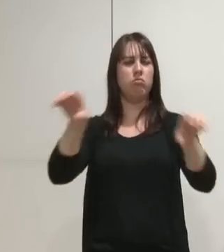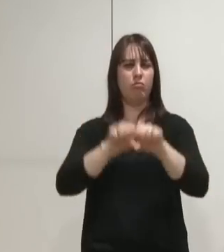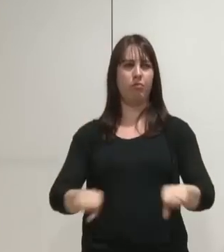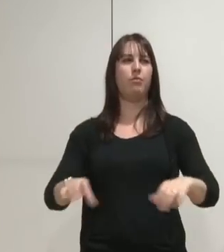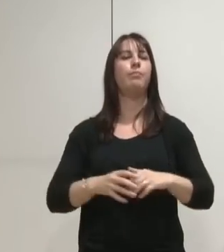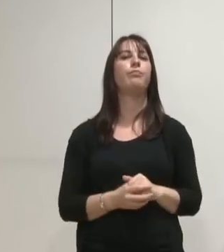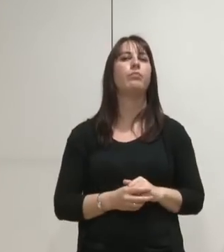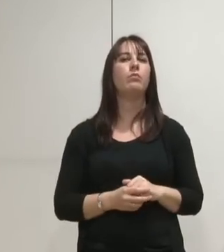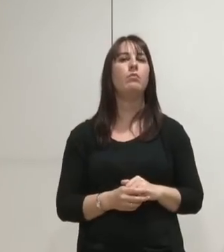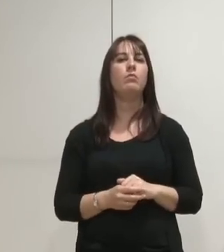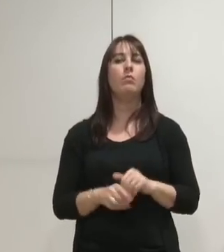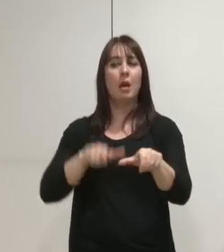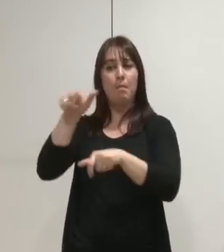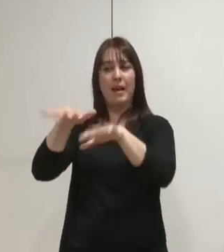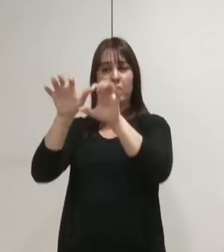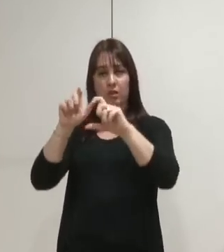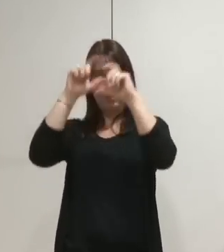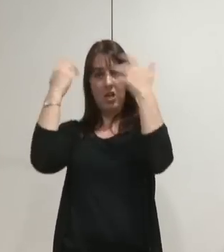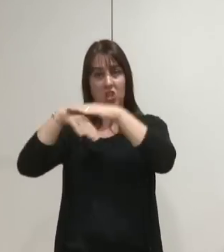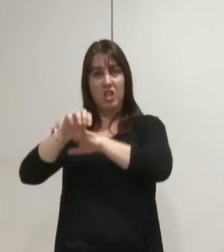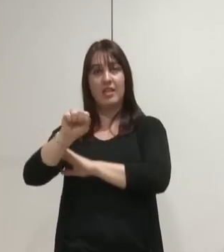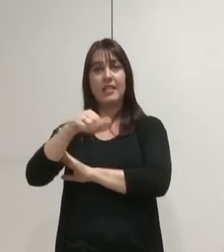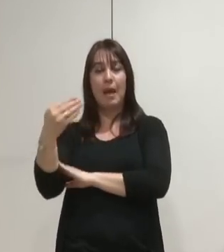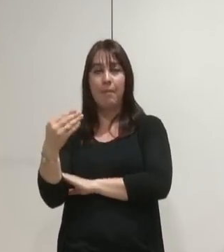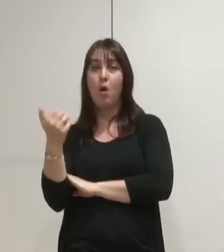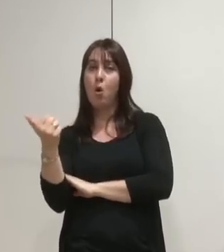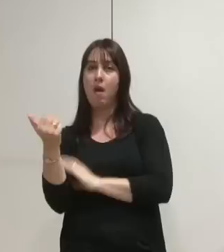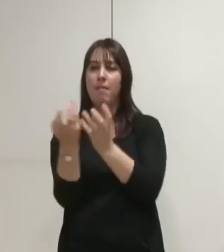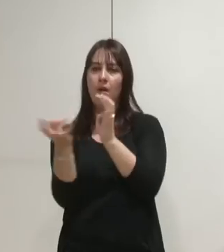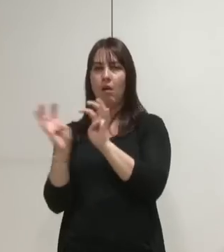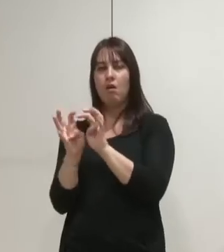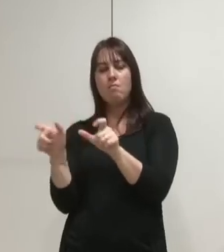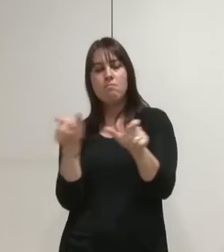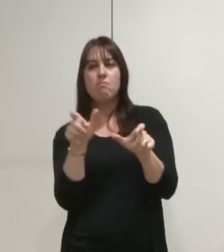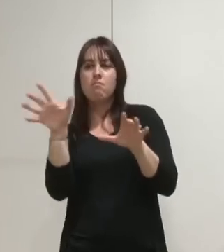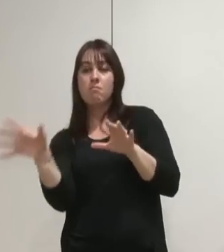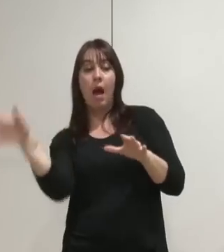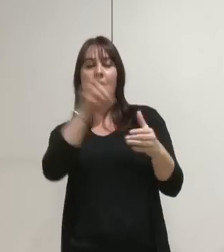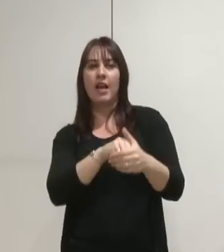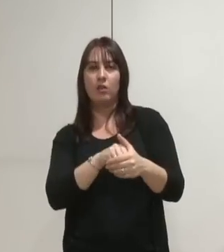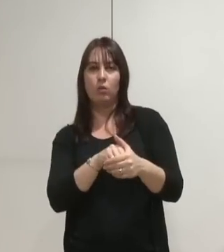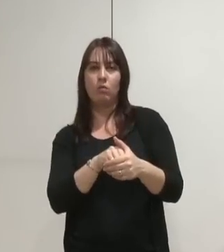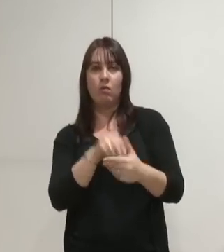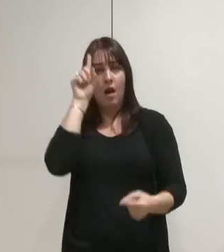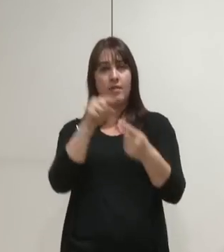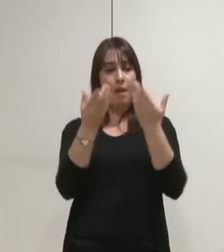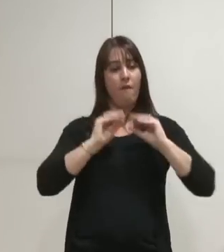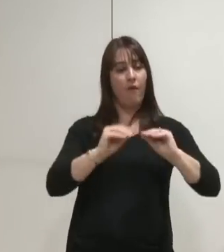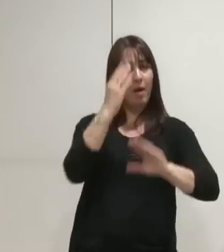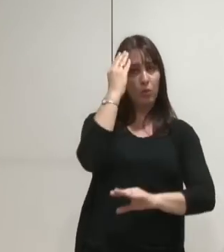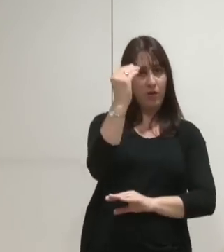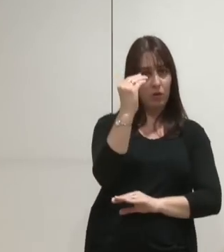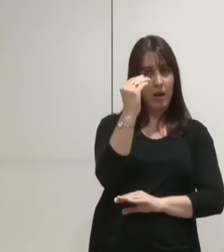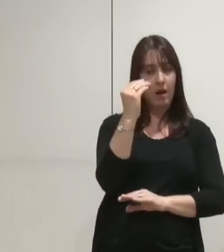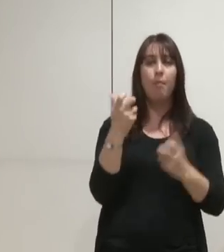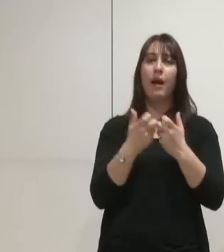administrateurs de la SEM de veiller aux conditions de cette intégration tant en matière de formation professionnelle quand